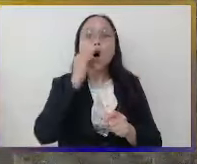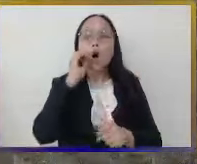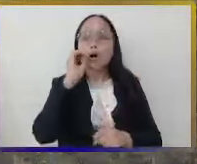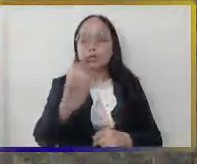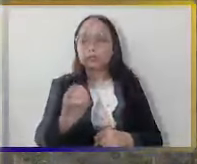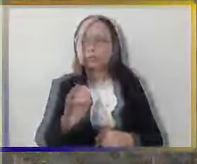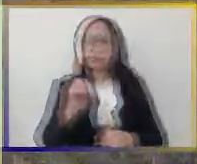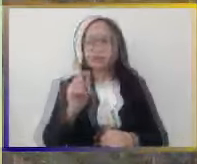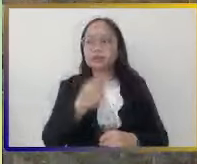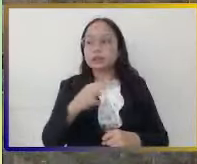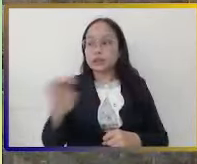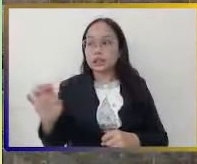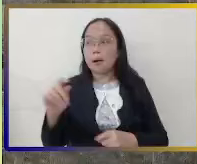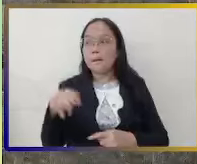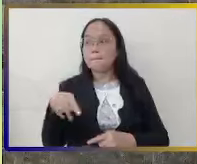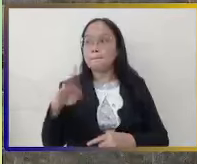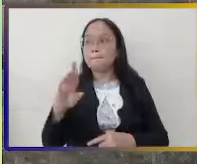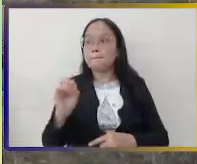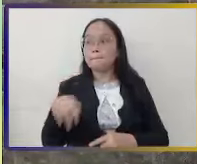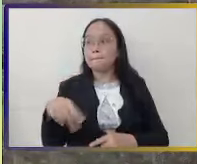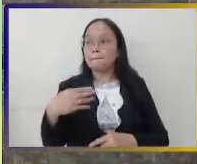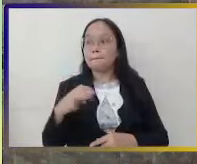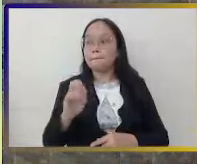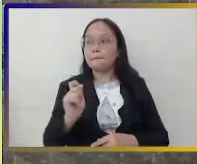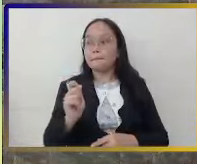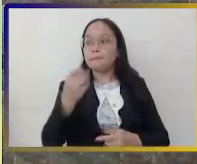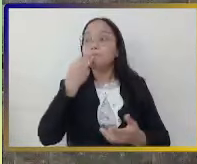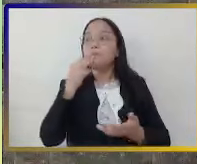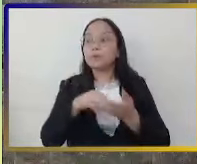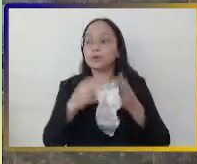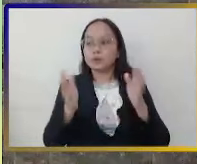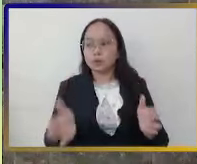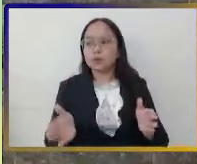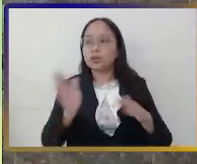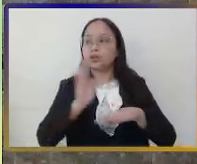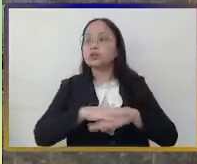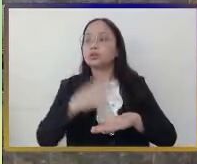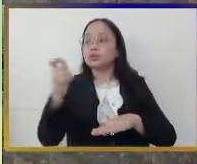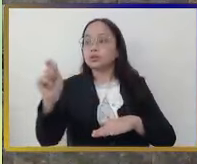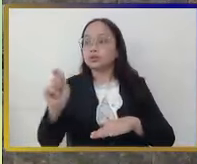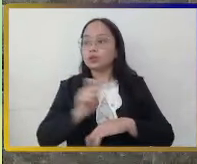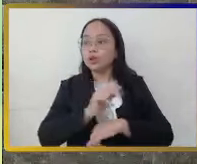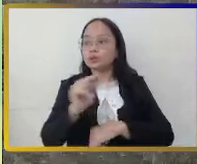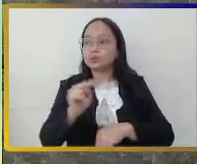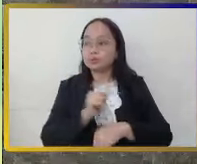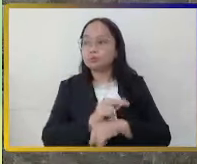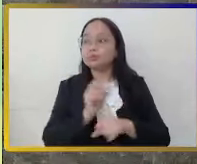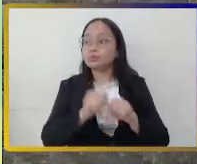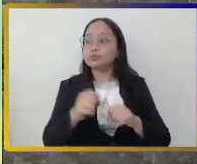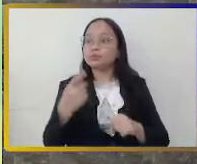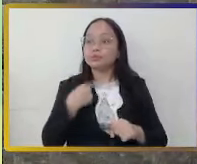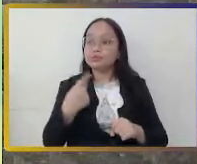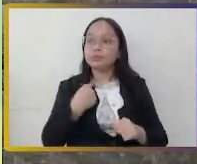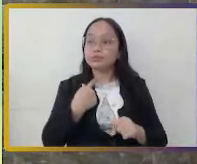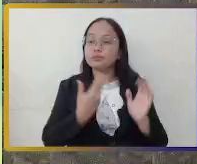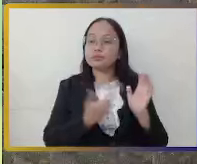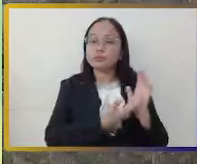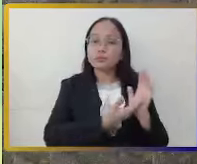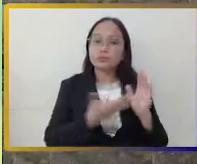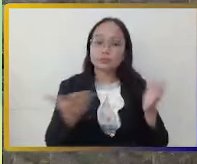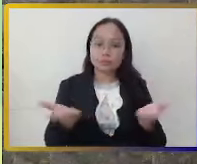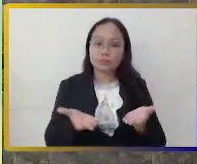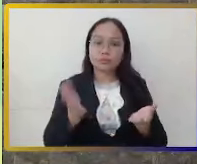a prophet unto the nation. So, there is a particular job for